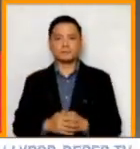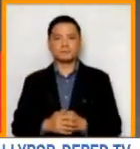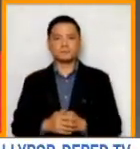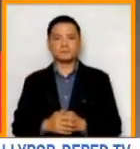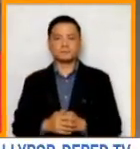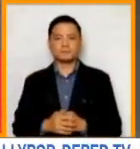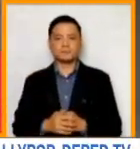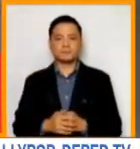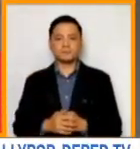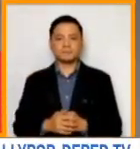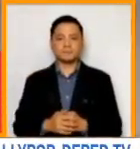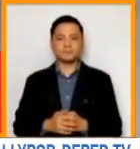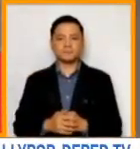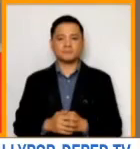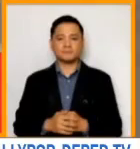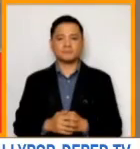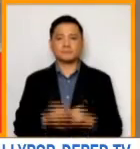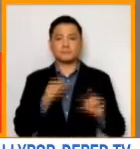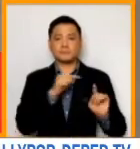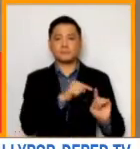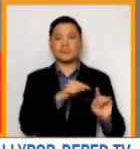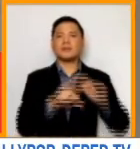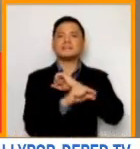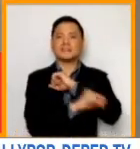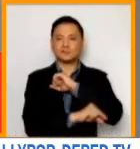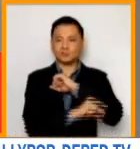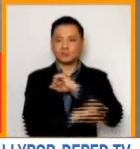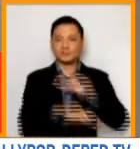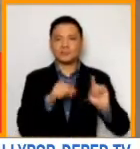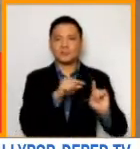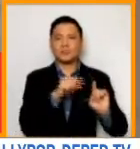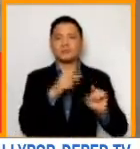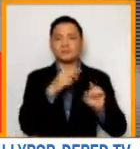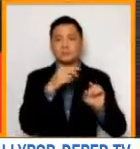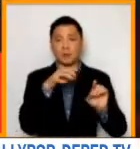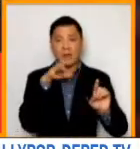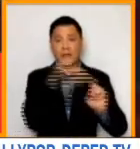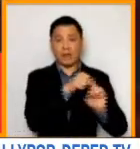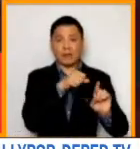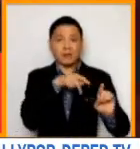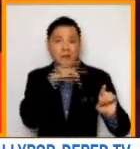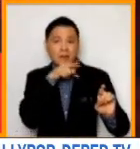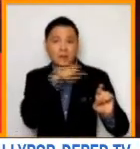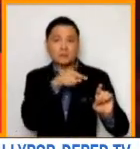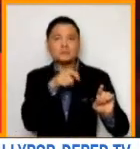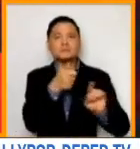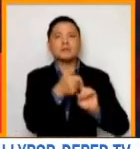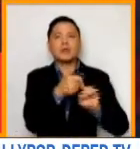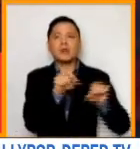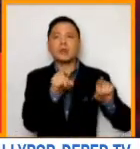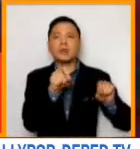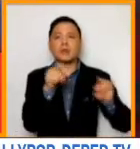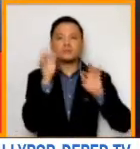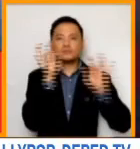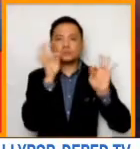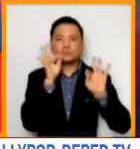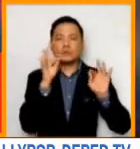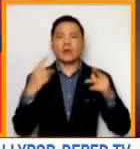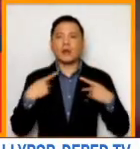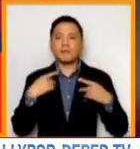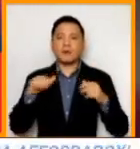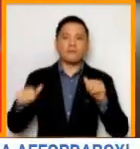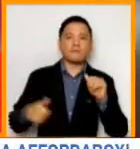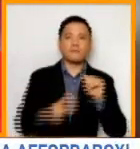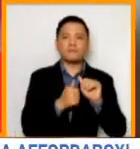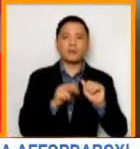Matapos mahuli sa Quezon, si Mark Hill Amparo na tulak umano ng shabu, nagkasa ng follow-up operation ng MPD Station